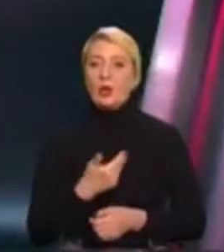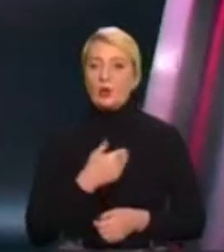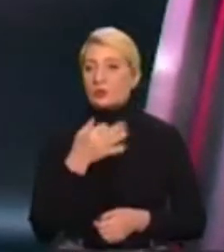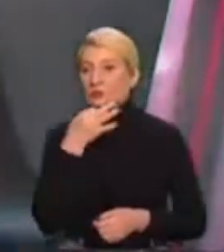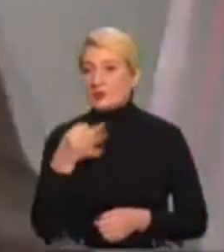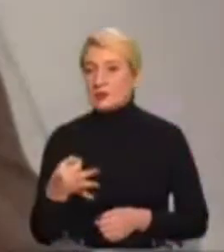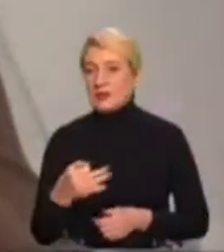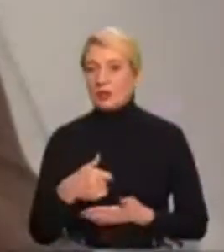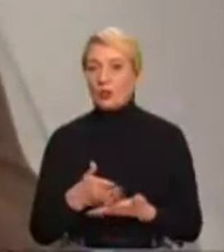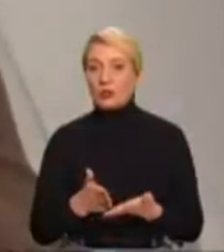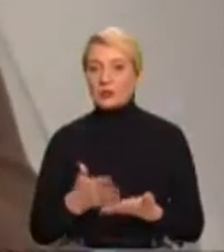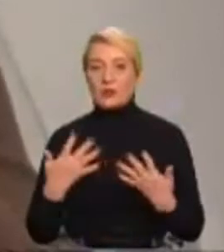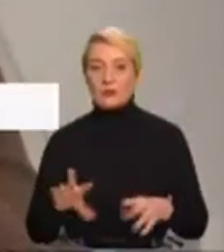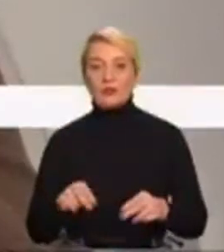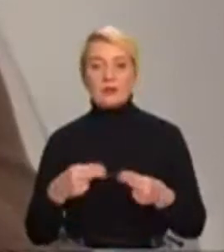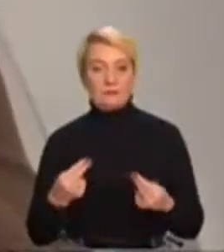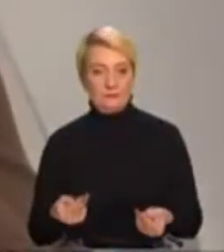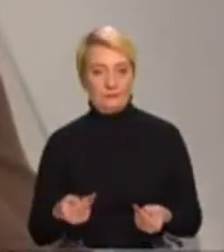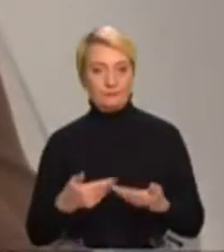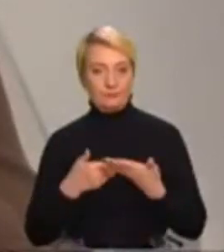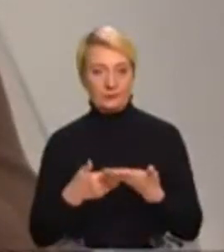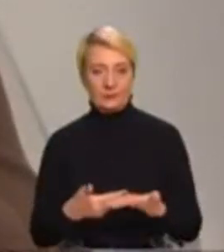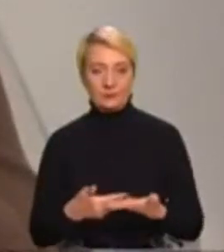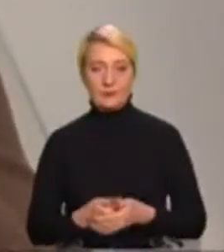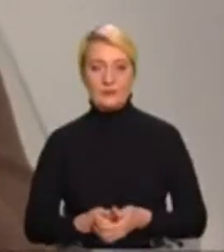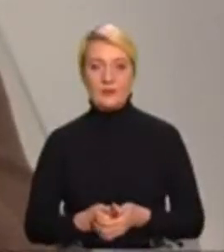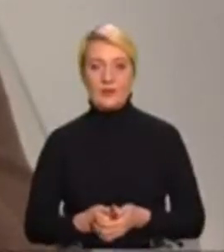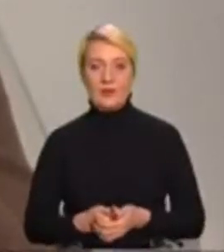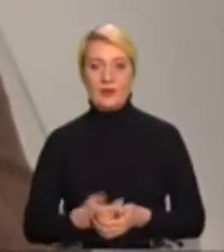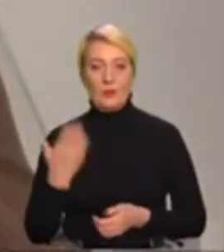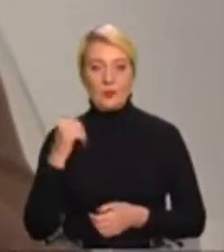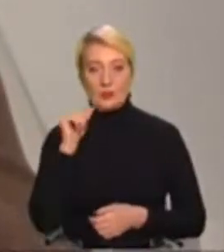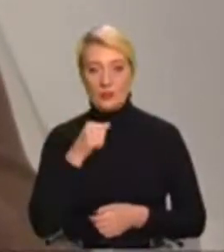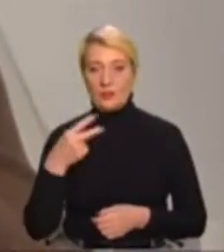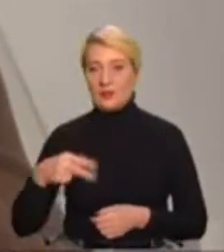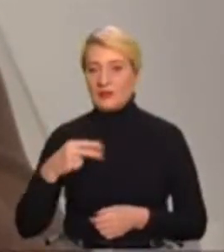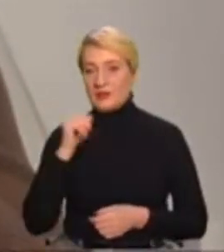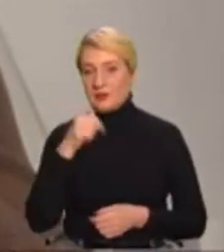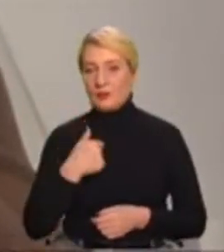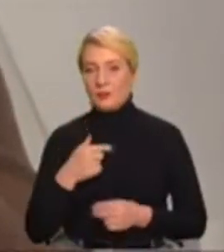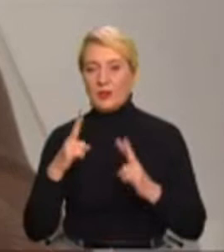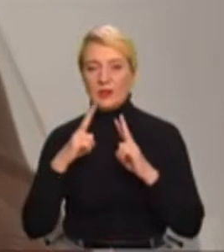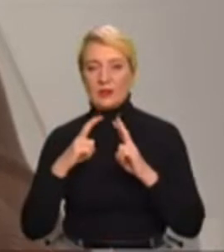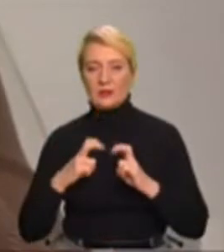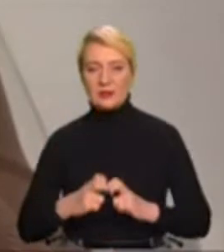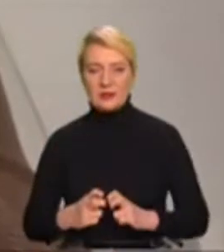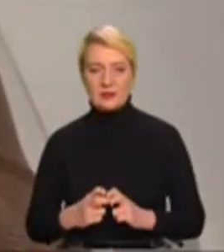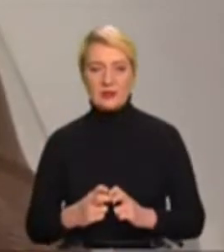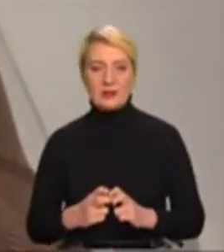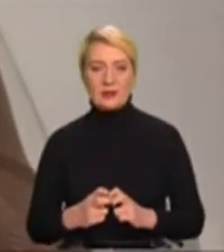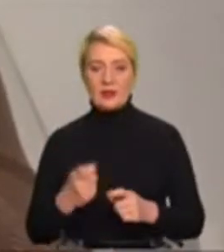що послуги вже надаються. В тому році, 2020 році, ми розглядали це як пілотний проект, бо це